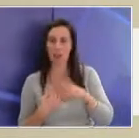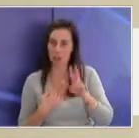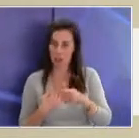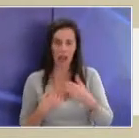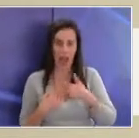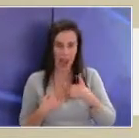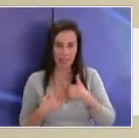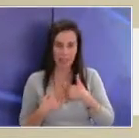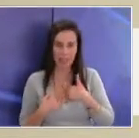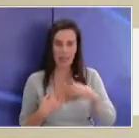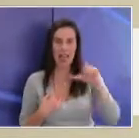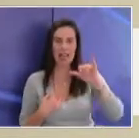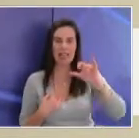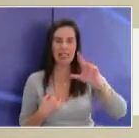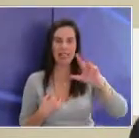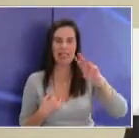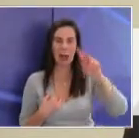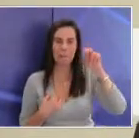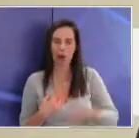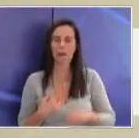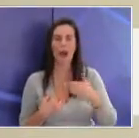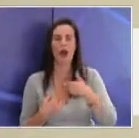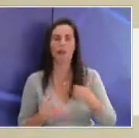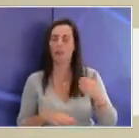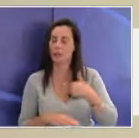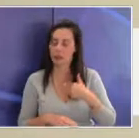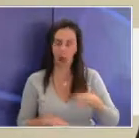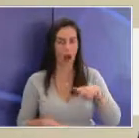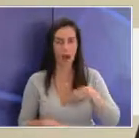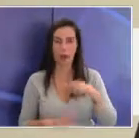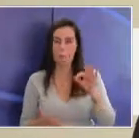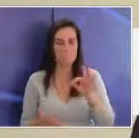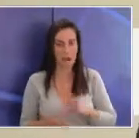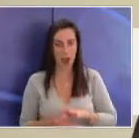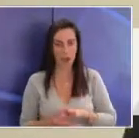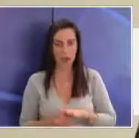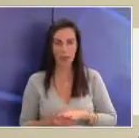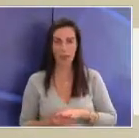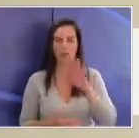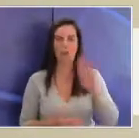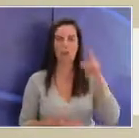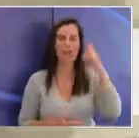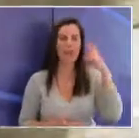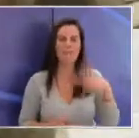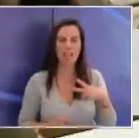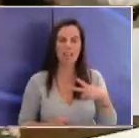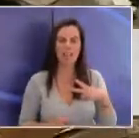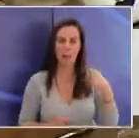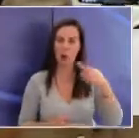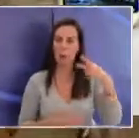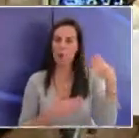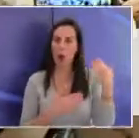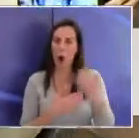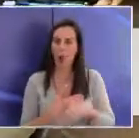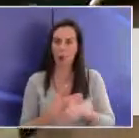ותגיד לי, אני ליצמן, שמולך אני מתנהל, אני מנהל את המשבר. ברגע של נתניהו הבין ביומיים